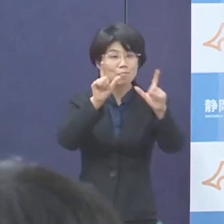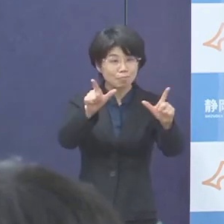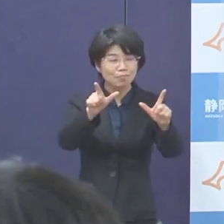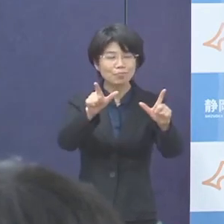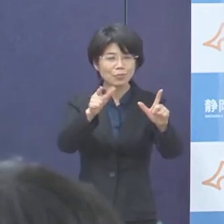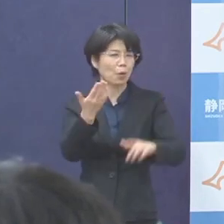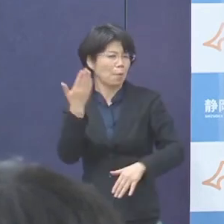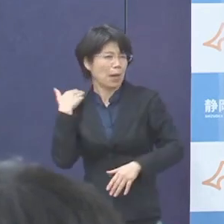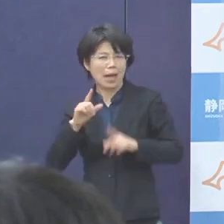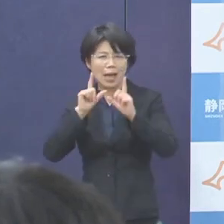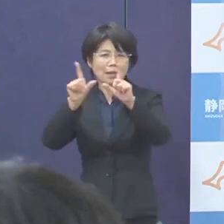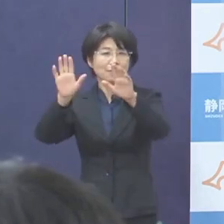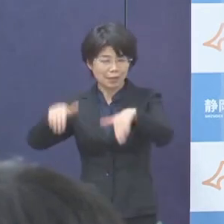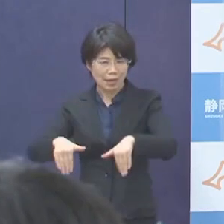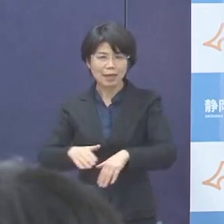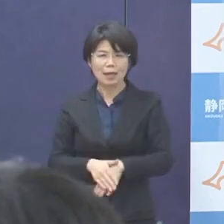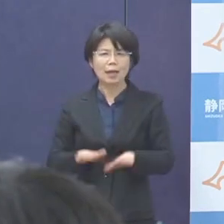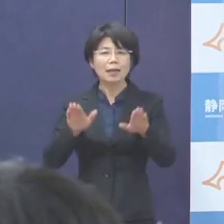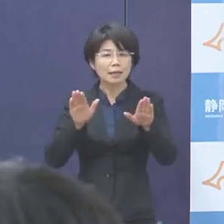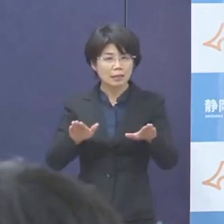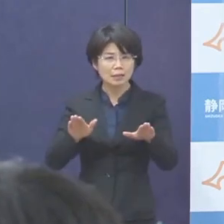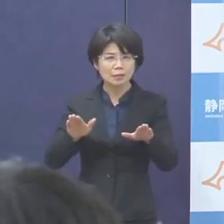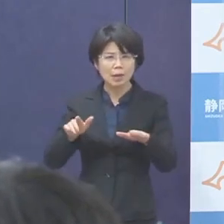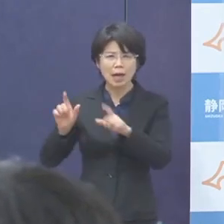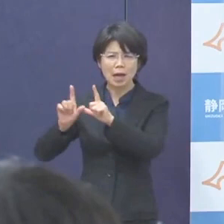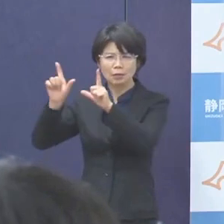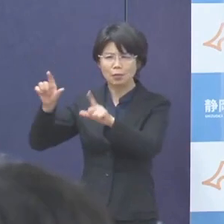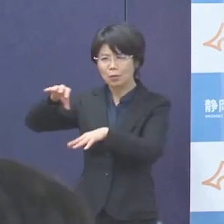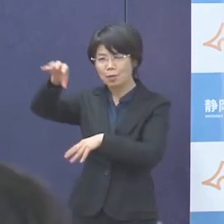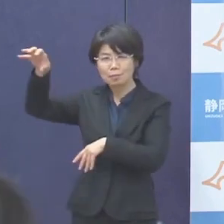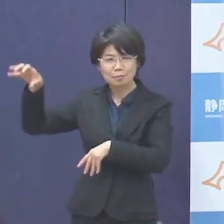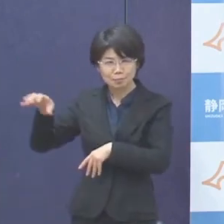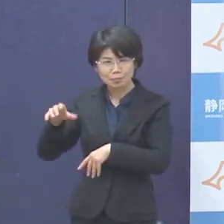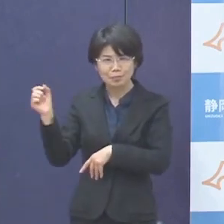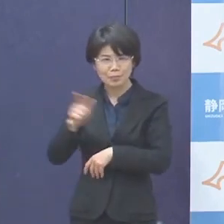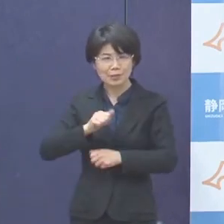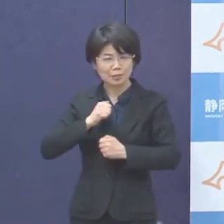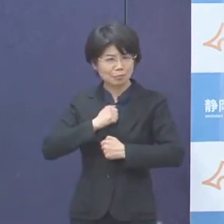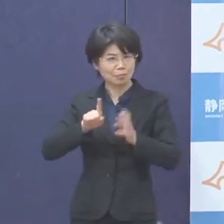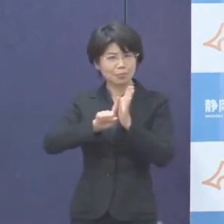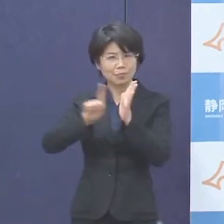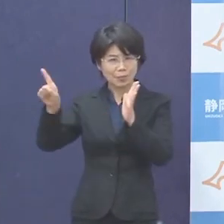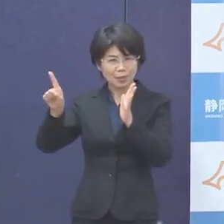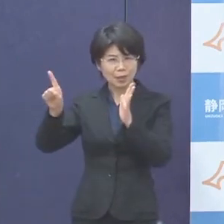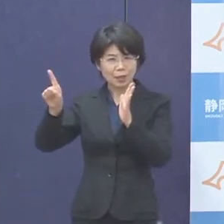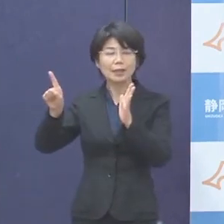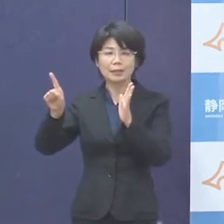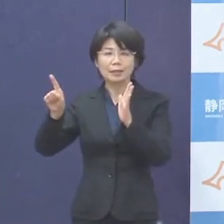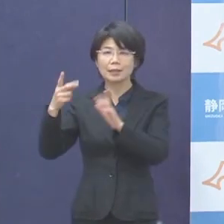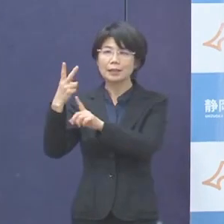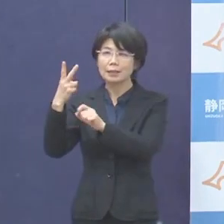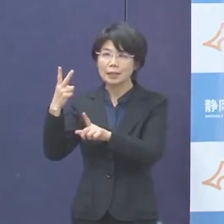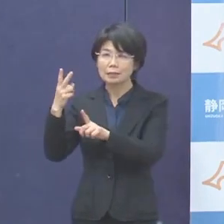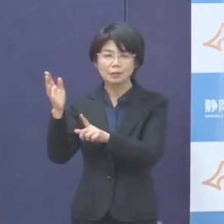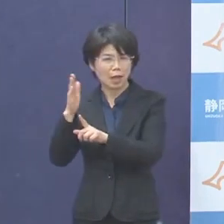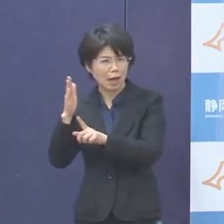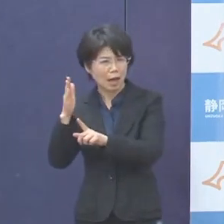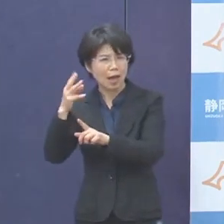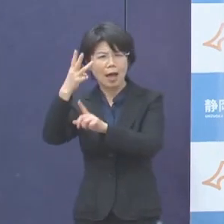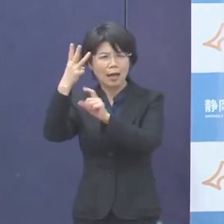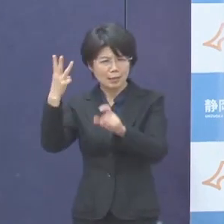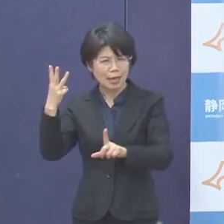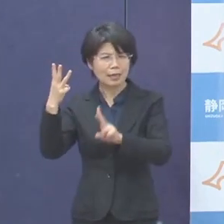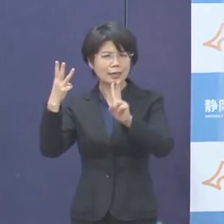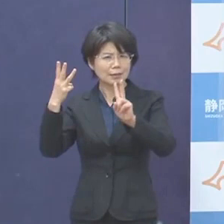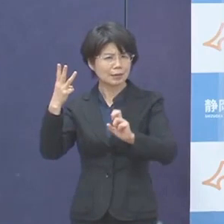現在、首都圏におきましては、この緊急事態宣言が2月20、あ、ごめんなさい、あの3月21日